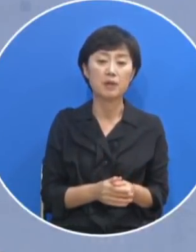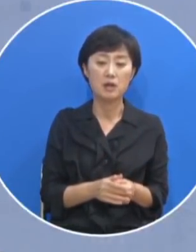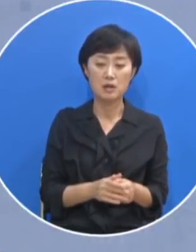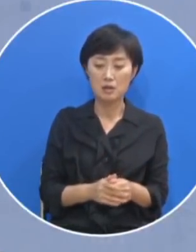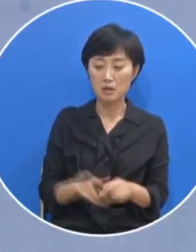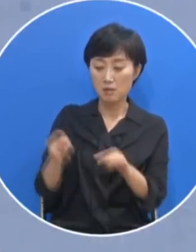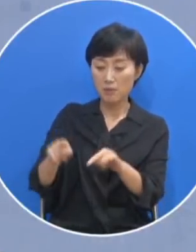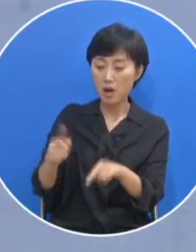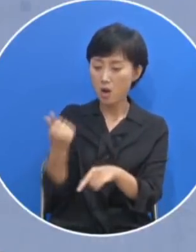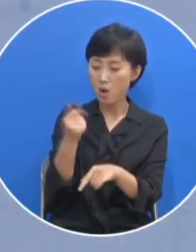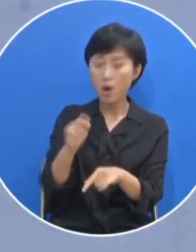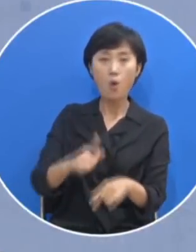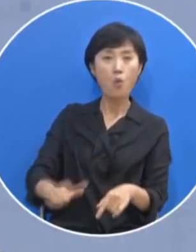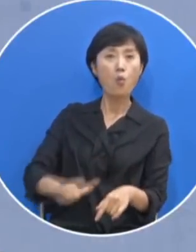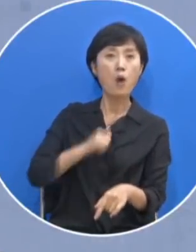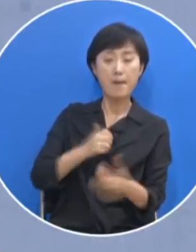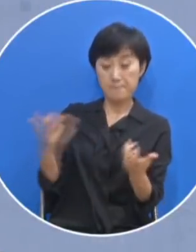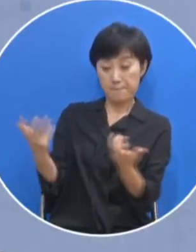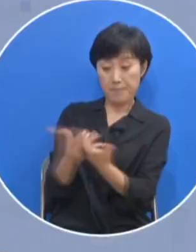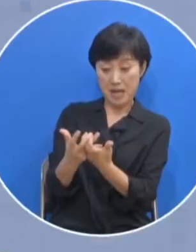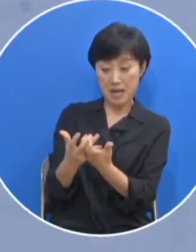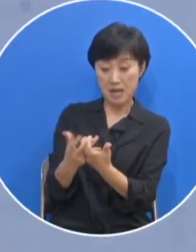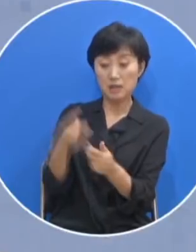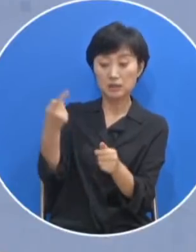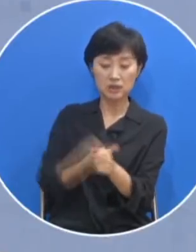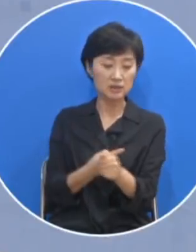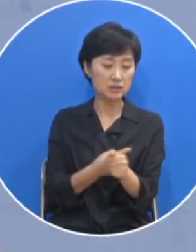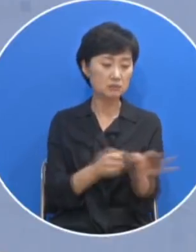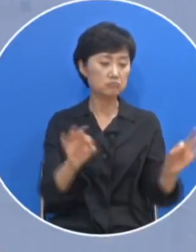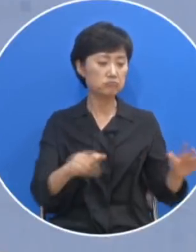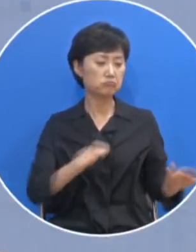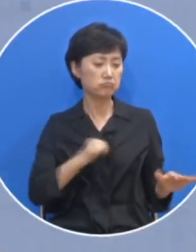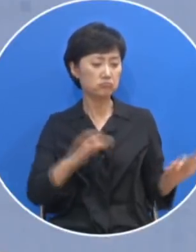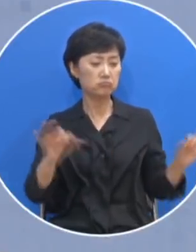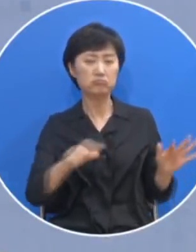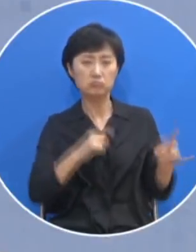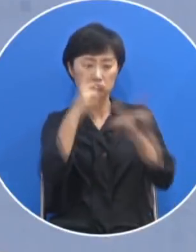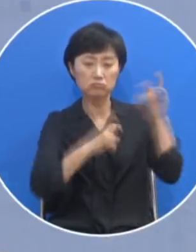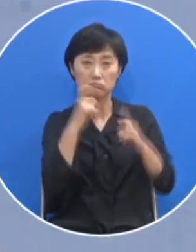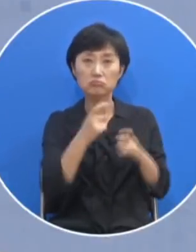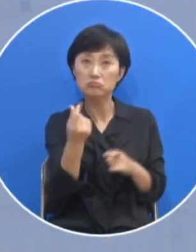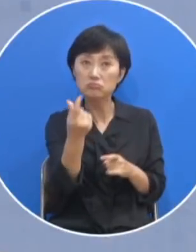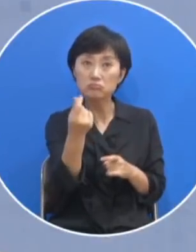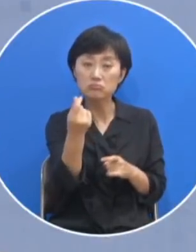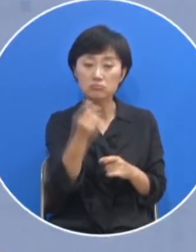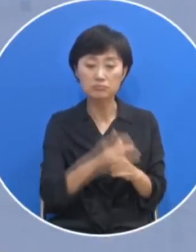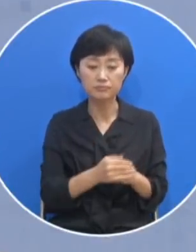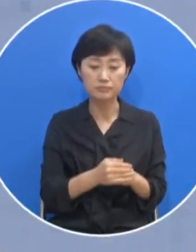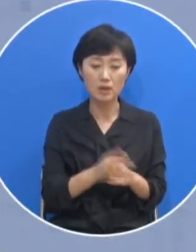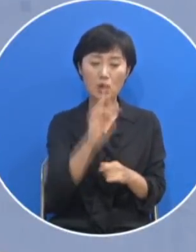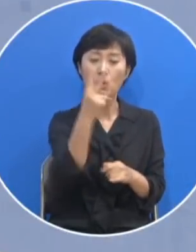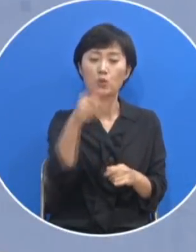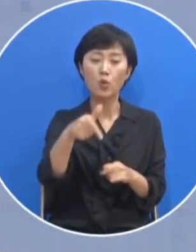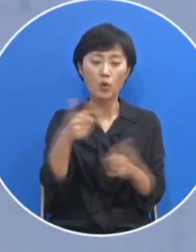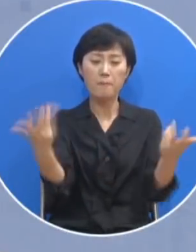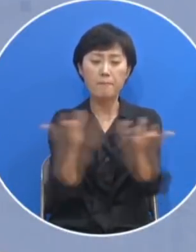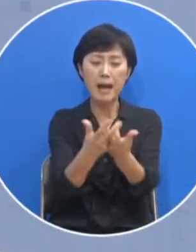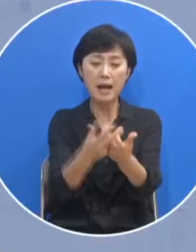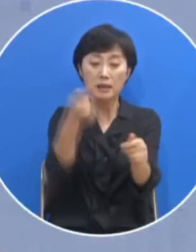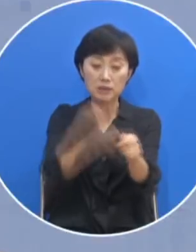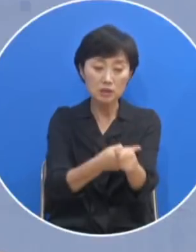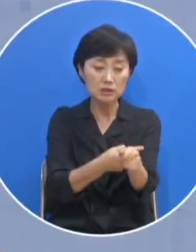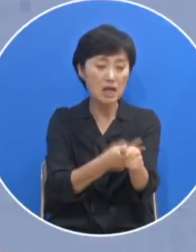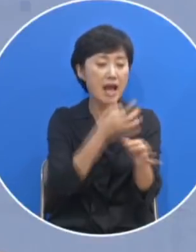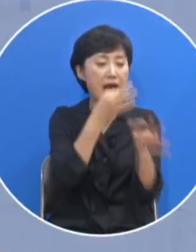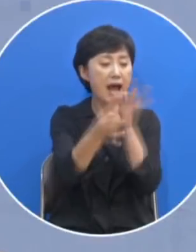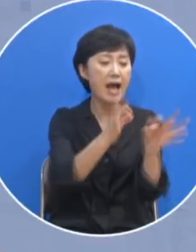되시겠죠 멋이 및 1호 가 줘요 저희 주니까 no 얘기했어요 에덴에서 따뜻한데 모르겠어요 써봤자 나 4 이하 마님을